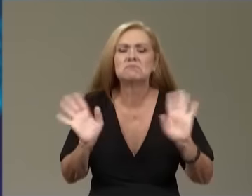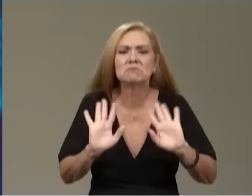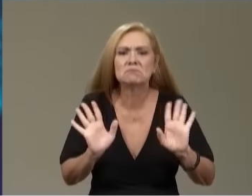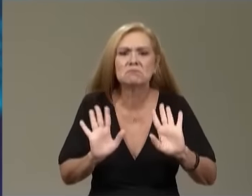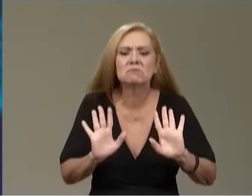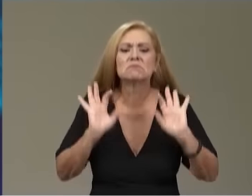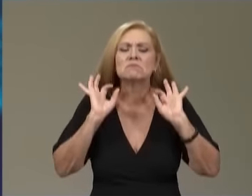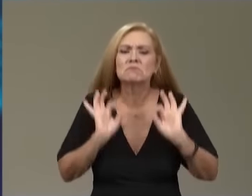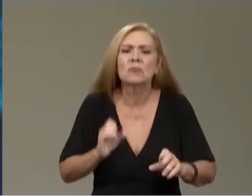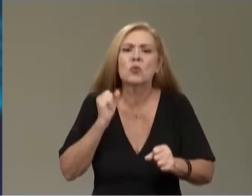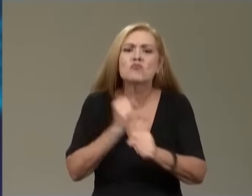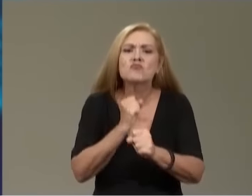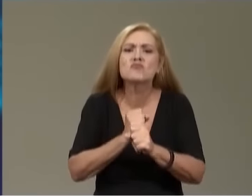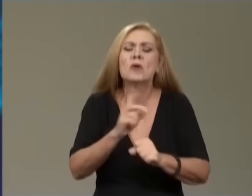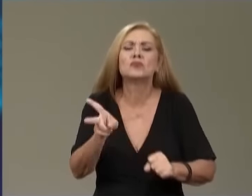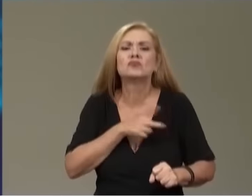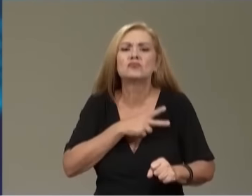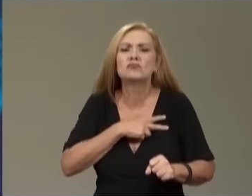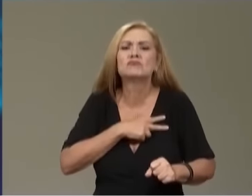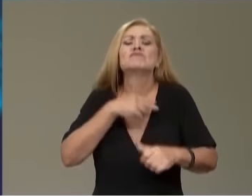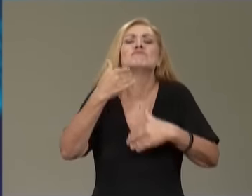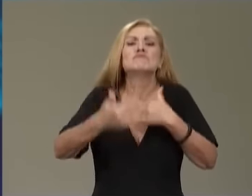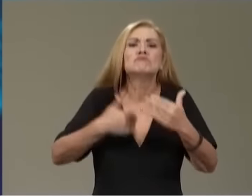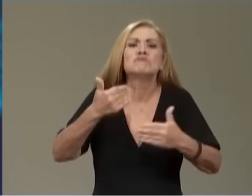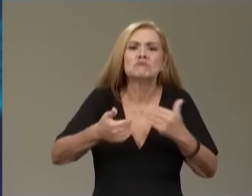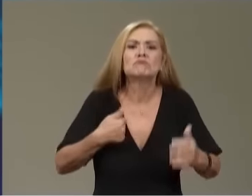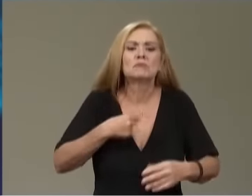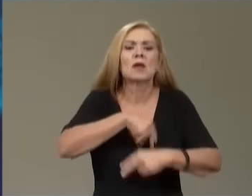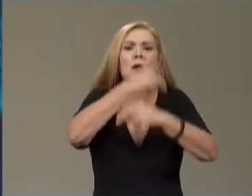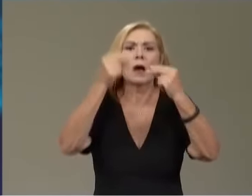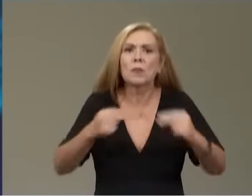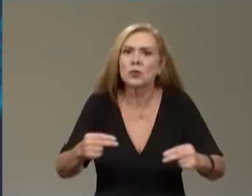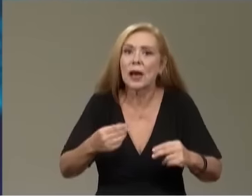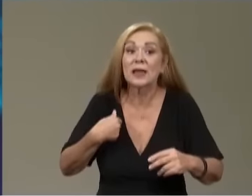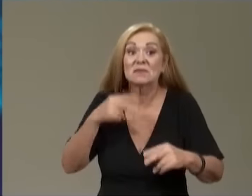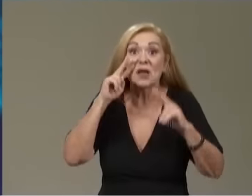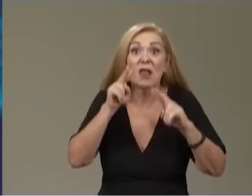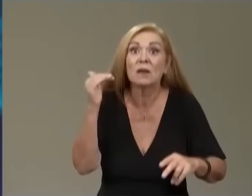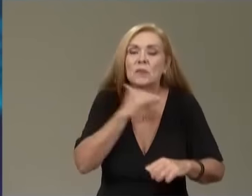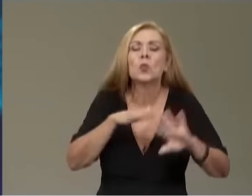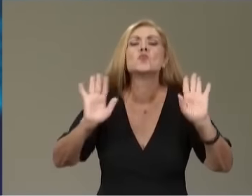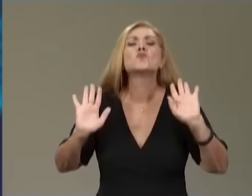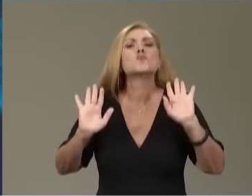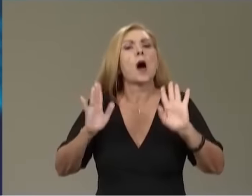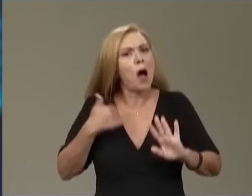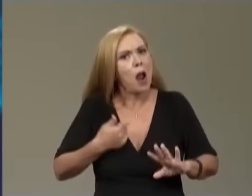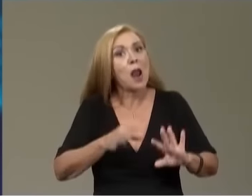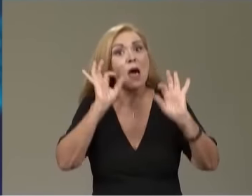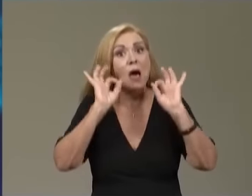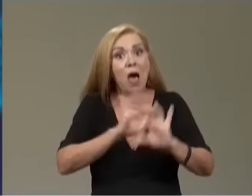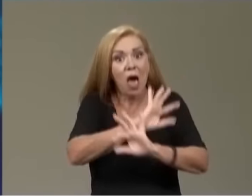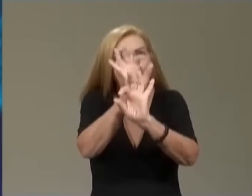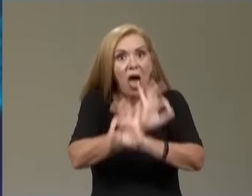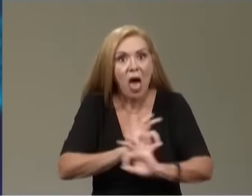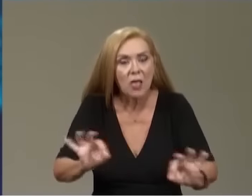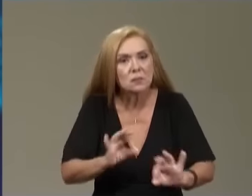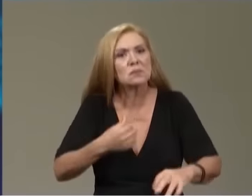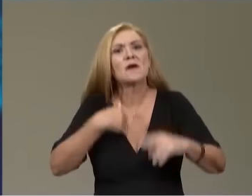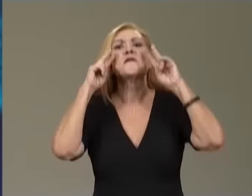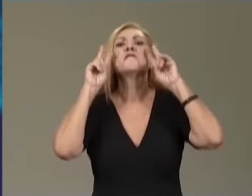μία μεθοδική δουλειά, με αποτελέσματα τα οποία είναι ότι αργούν να φανούν, αλλά φαίνονται όταν οριμάσουν. Κυρίως όμως με